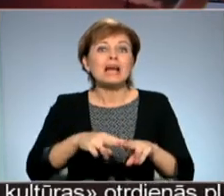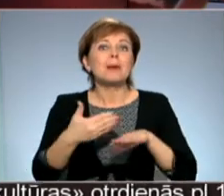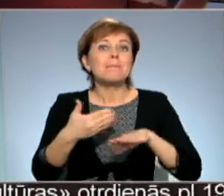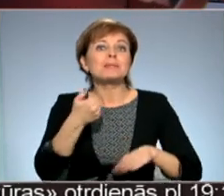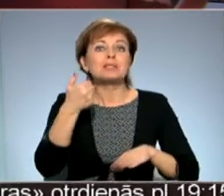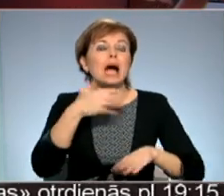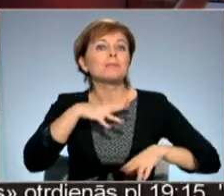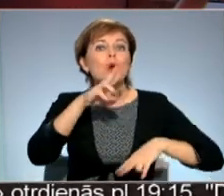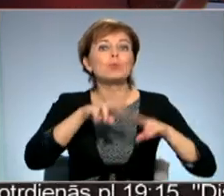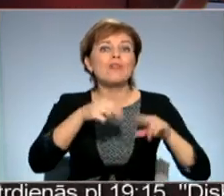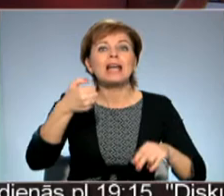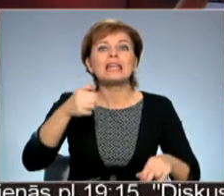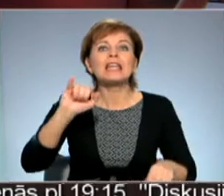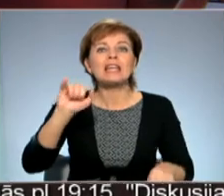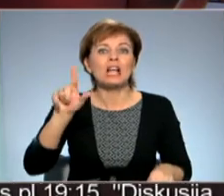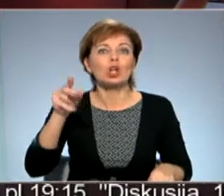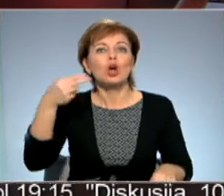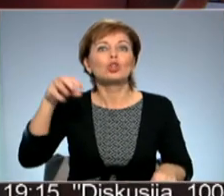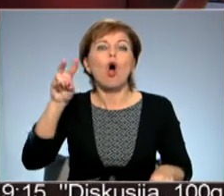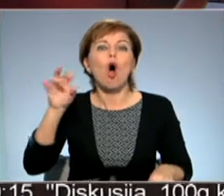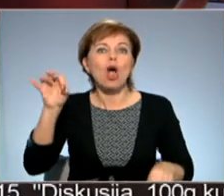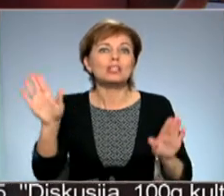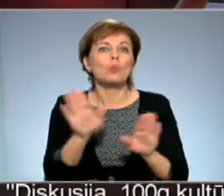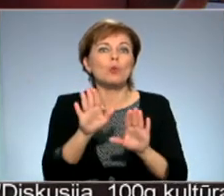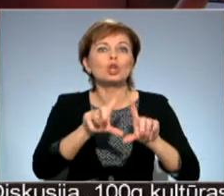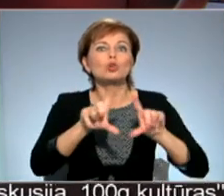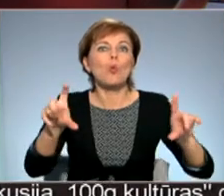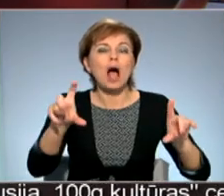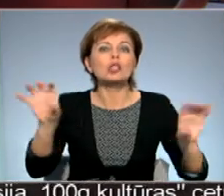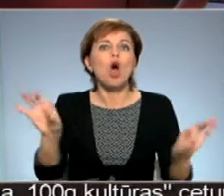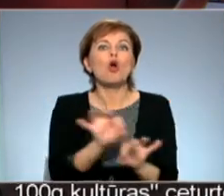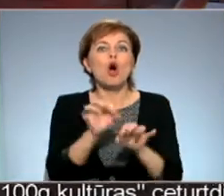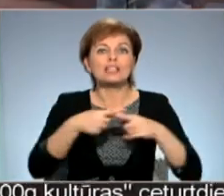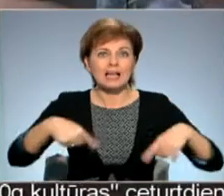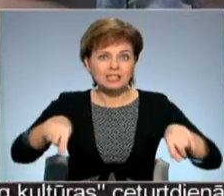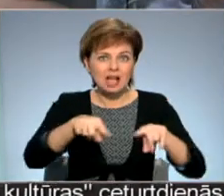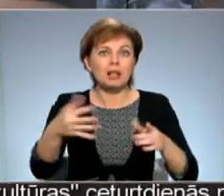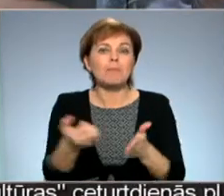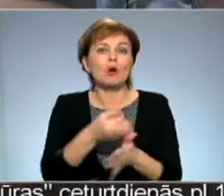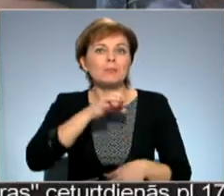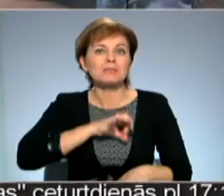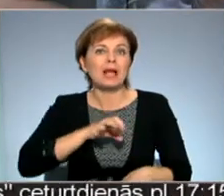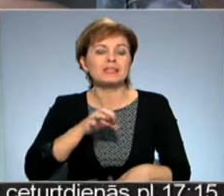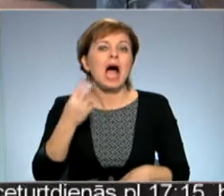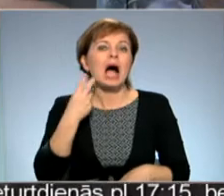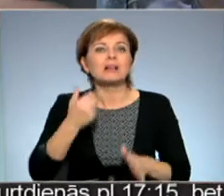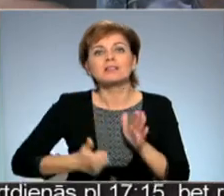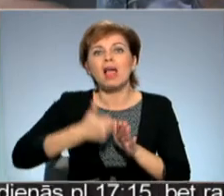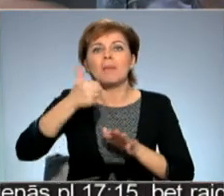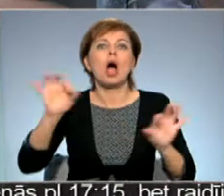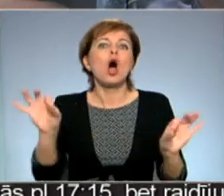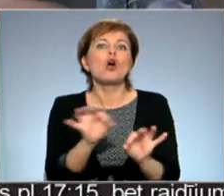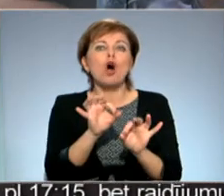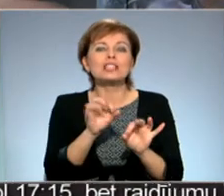gada uzbūvēta Guildhallas mūzikas skolas koncertzāle, kura jau ir paguvusi izpelnīties Anglijas labākās koncertzāles slavu. Koncerts norisinājās